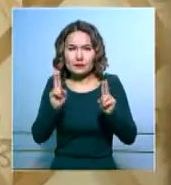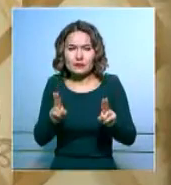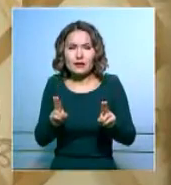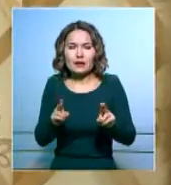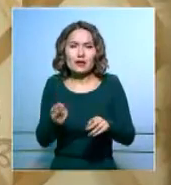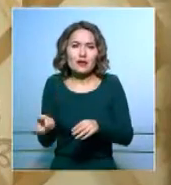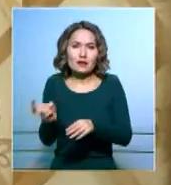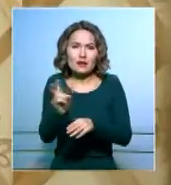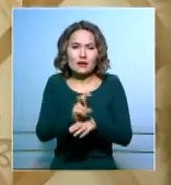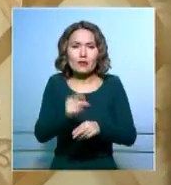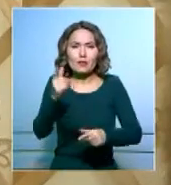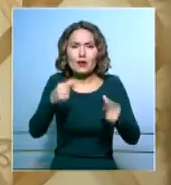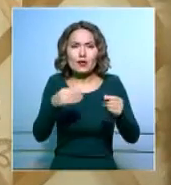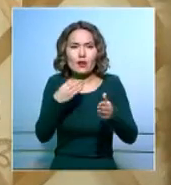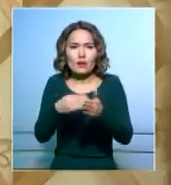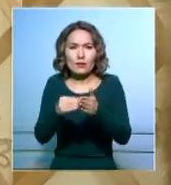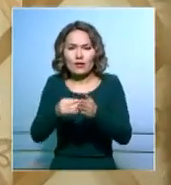осыны.